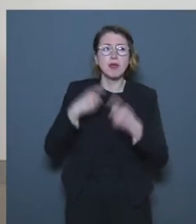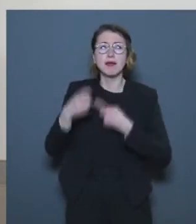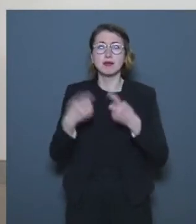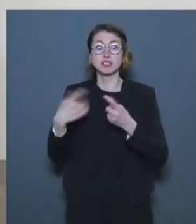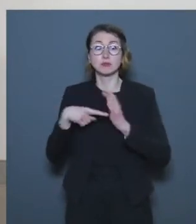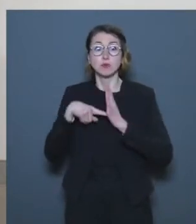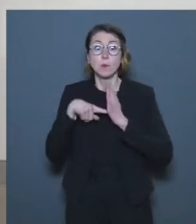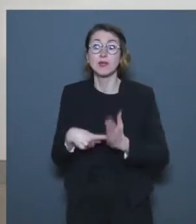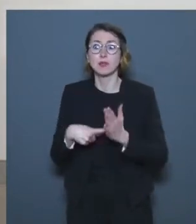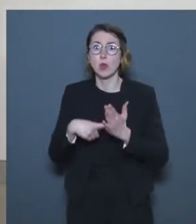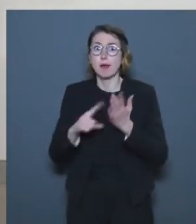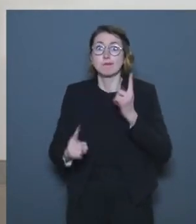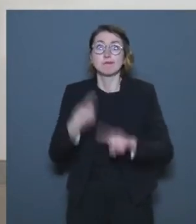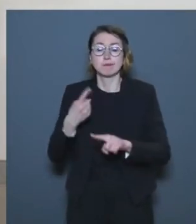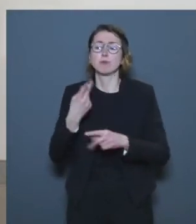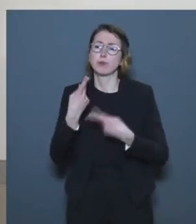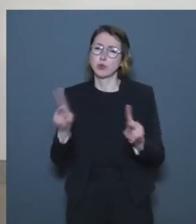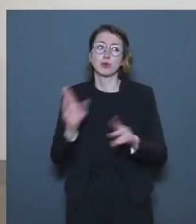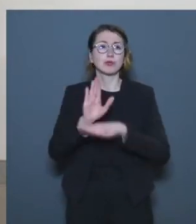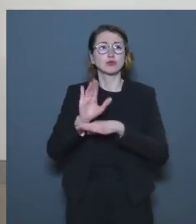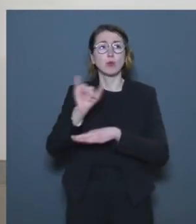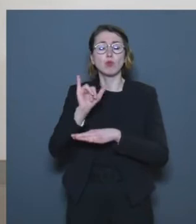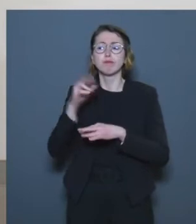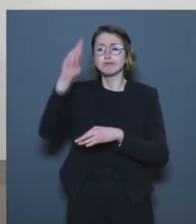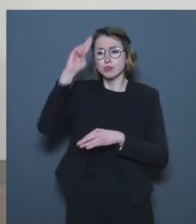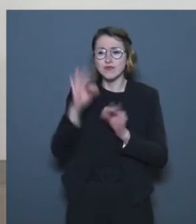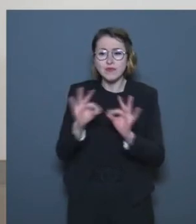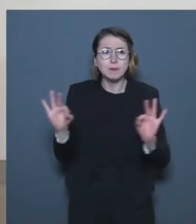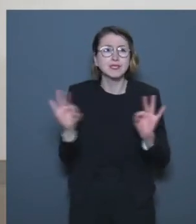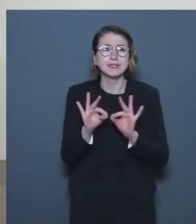raisons familiales comme la